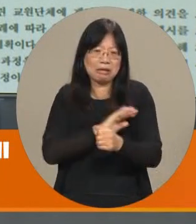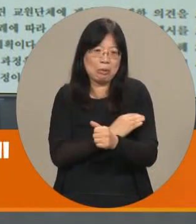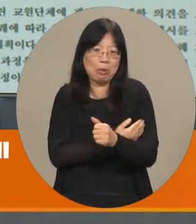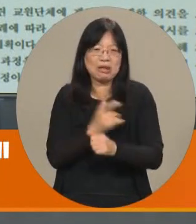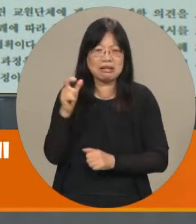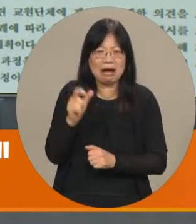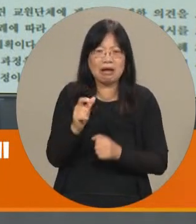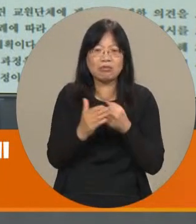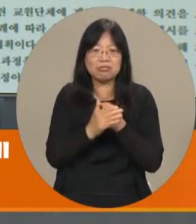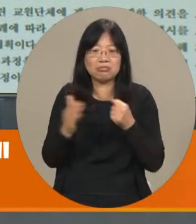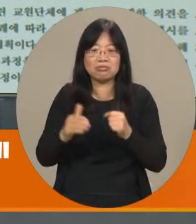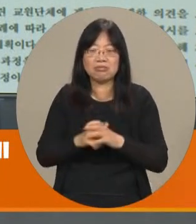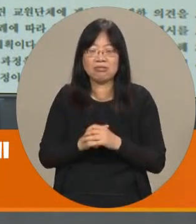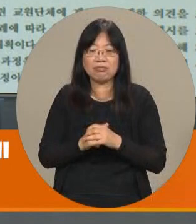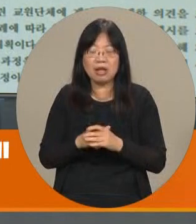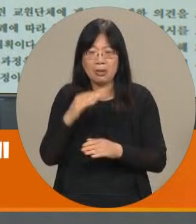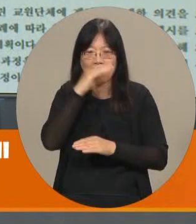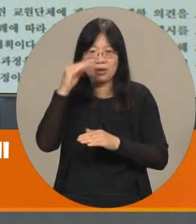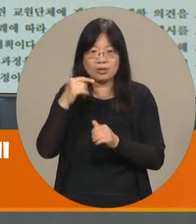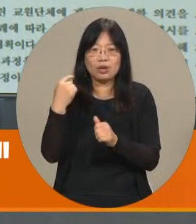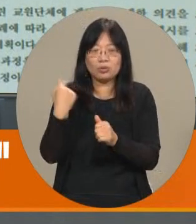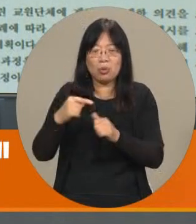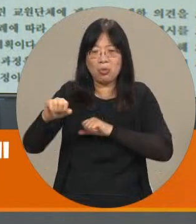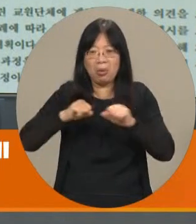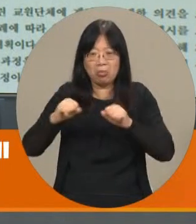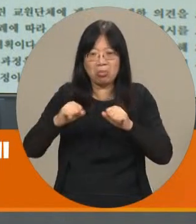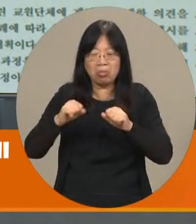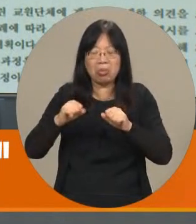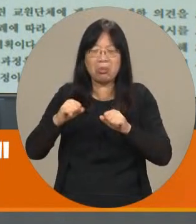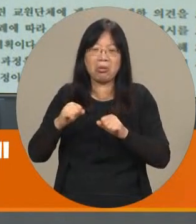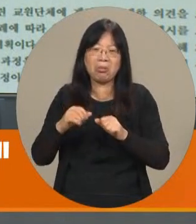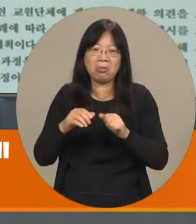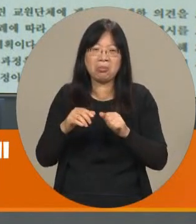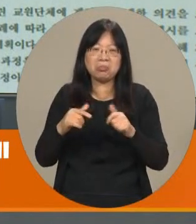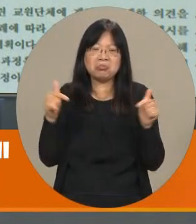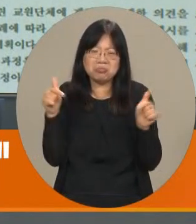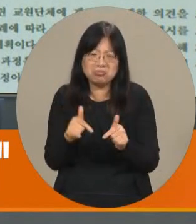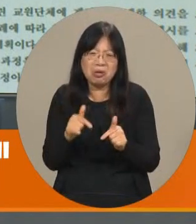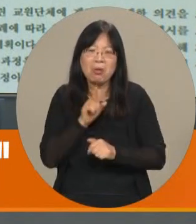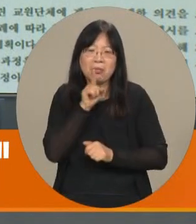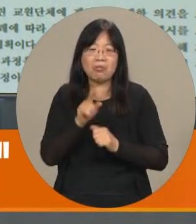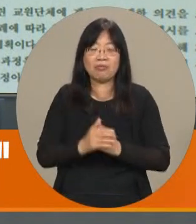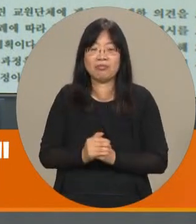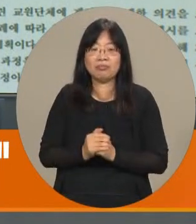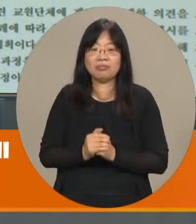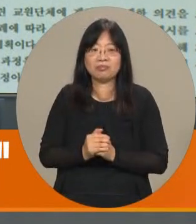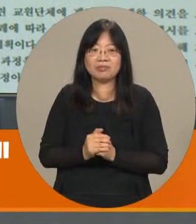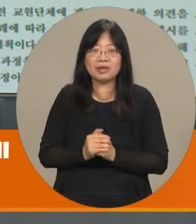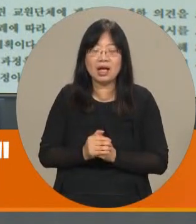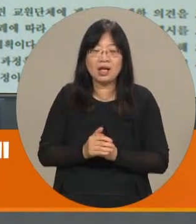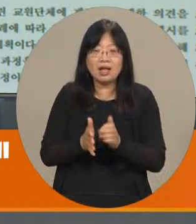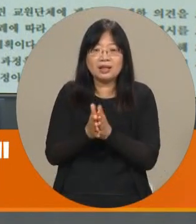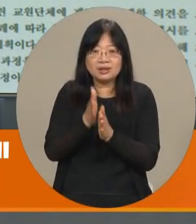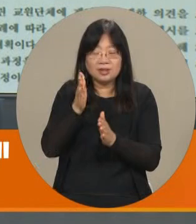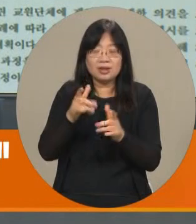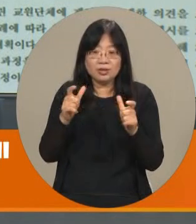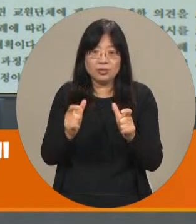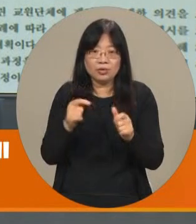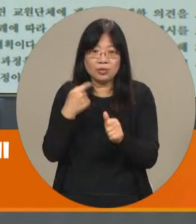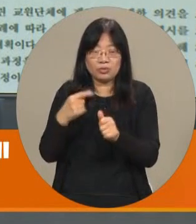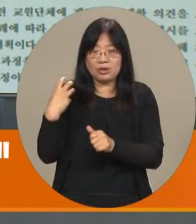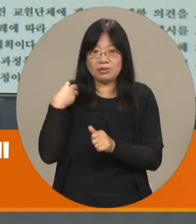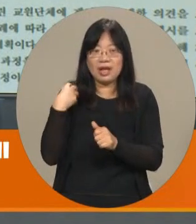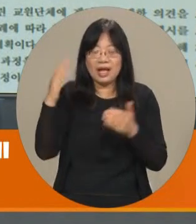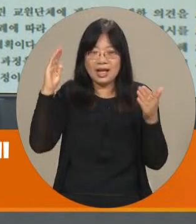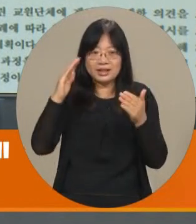권리를 강조하면서 정당한 교육 활동마저 위축시켜 왔다는 건데요 시도교육청들도 학생들의